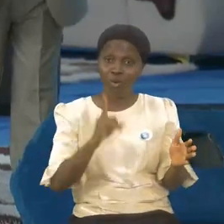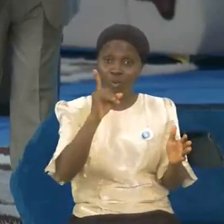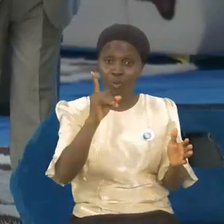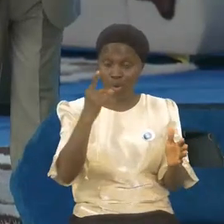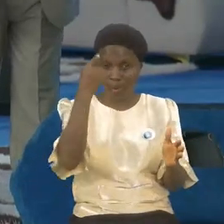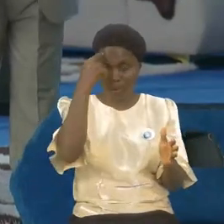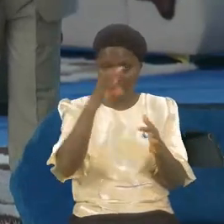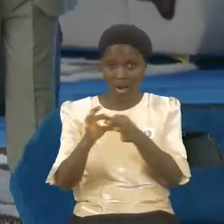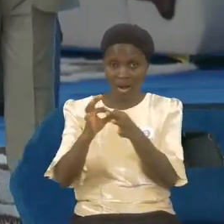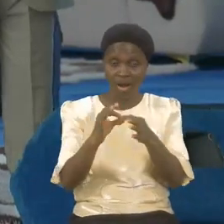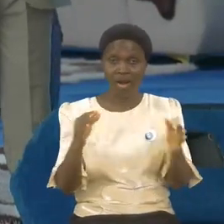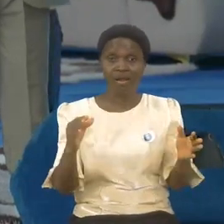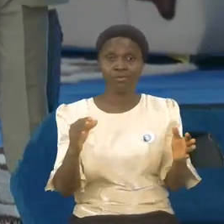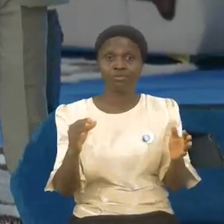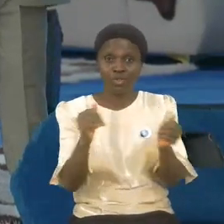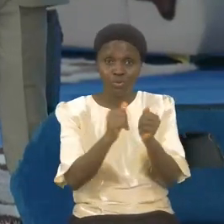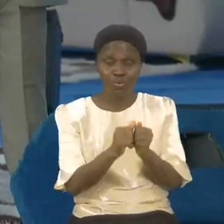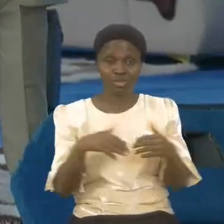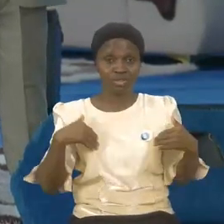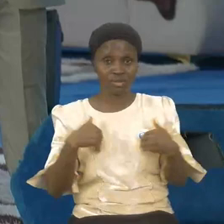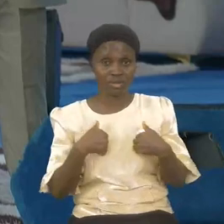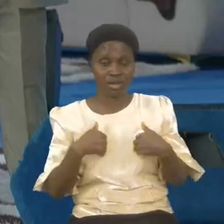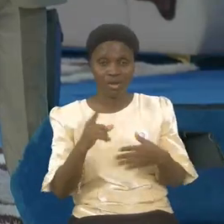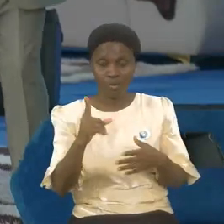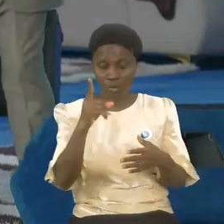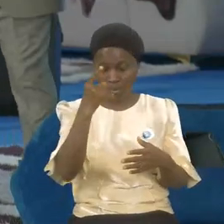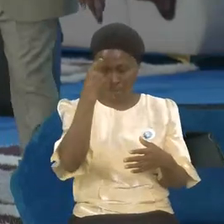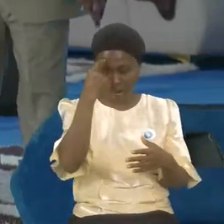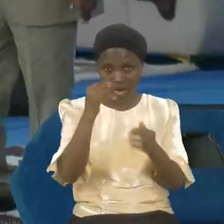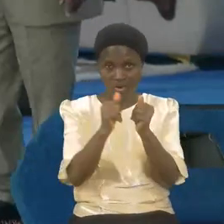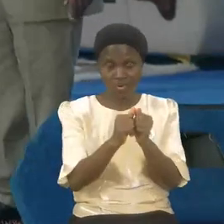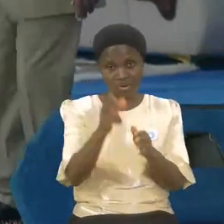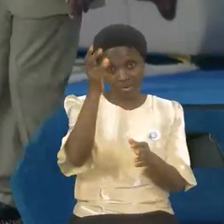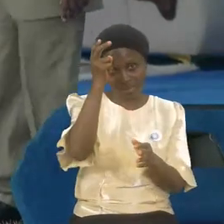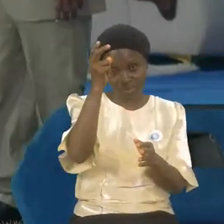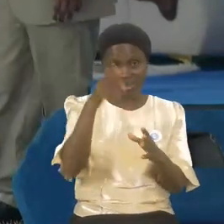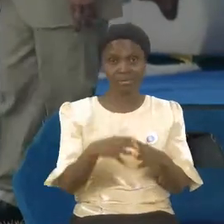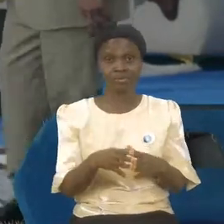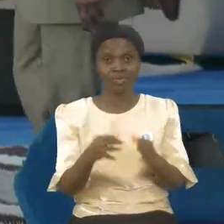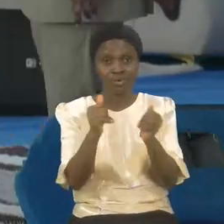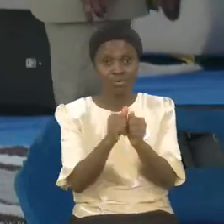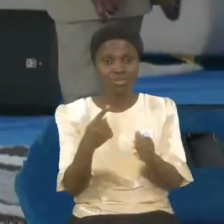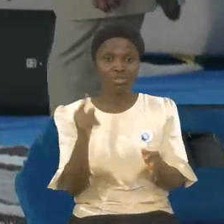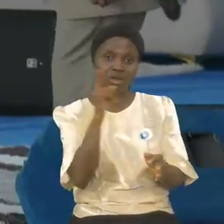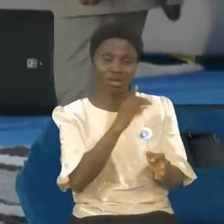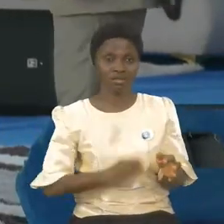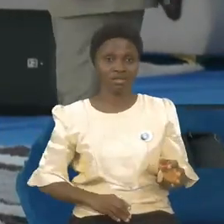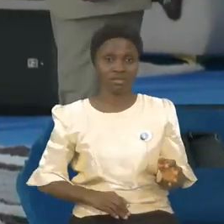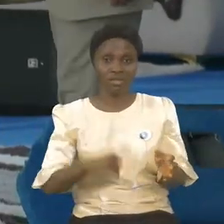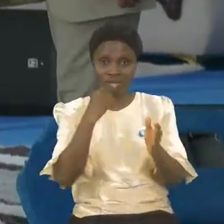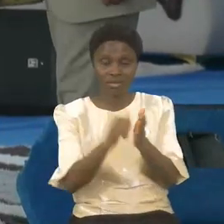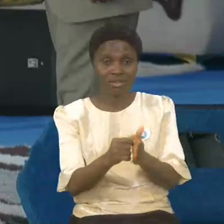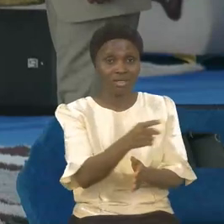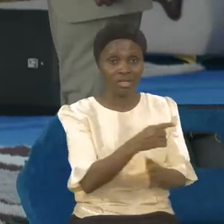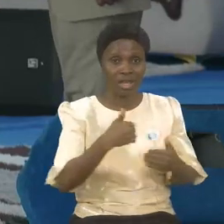des Princes un même dessin contre Christ un même avec la bête avec